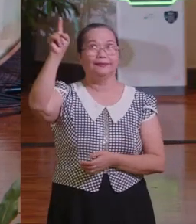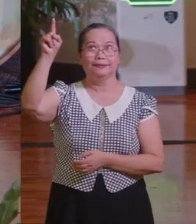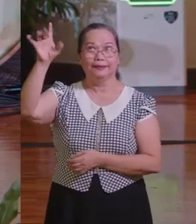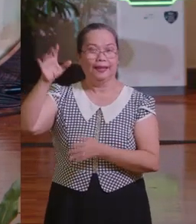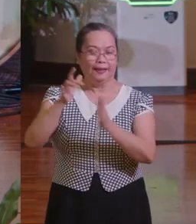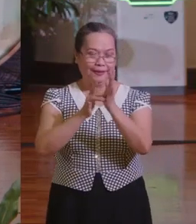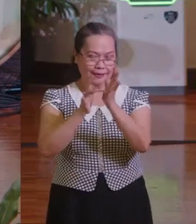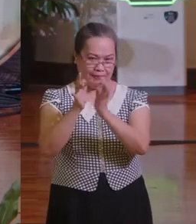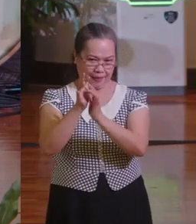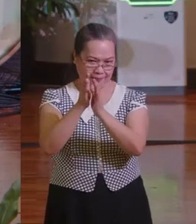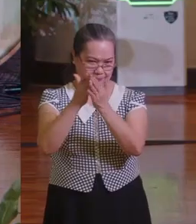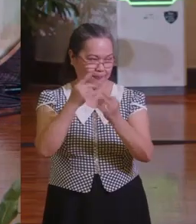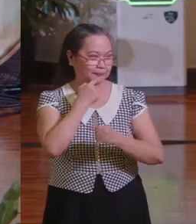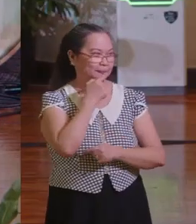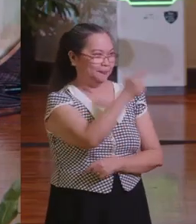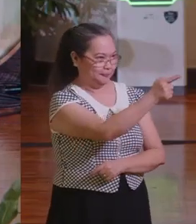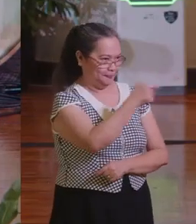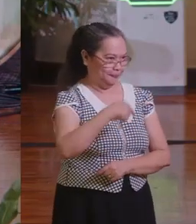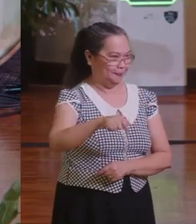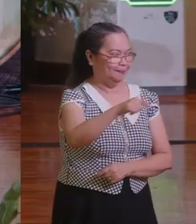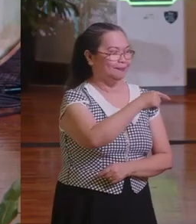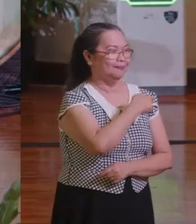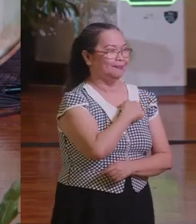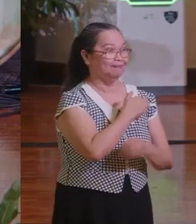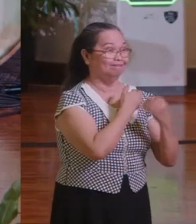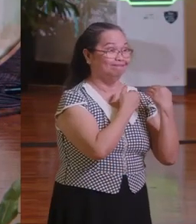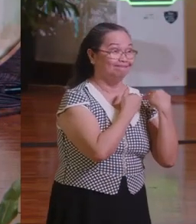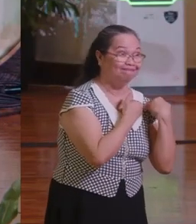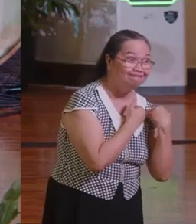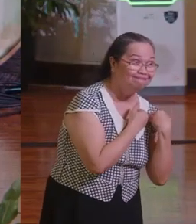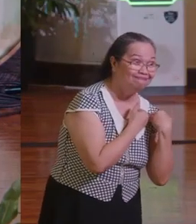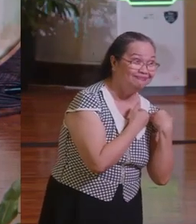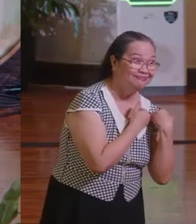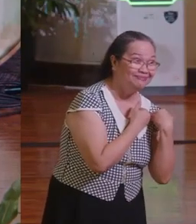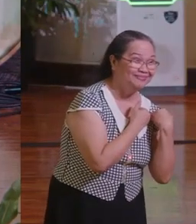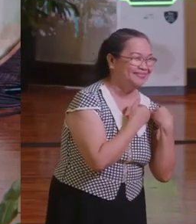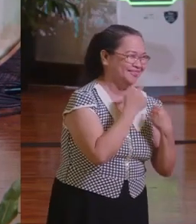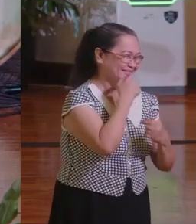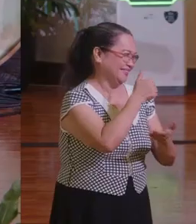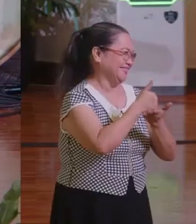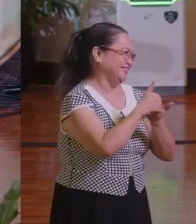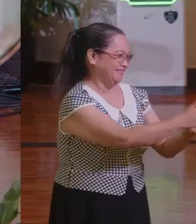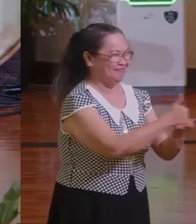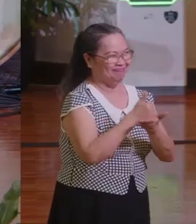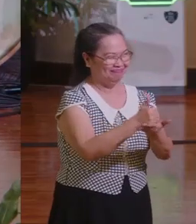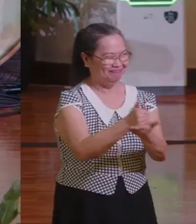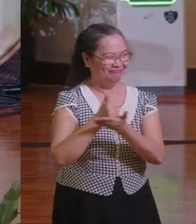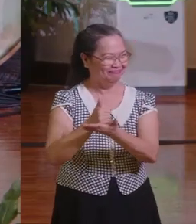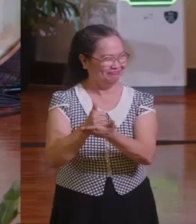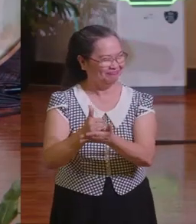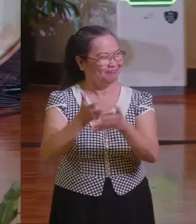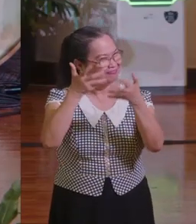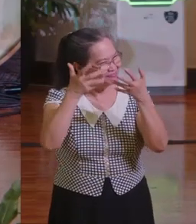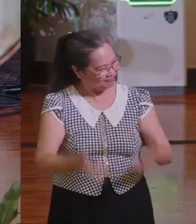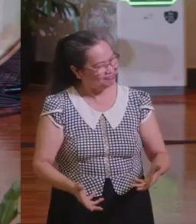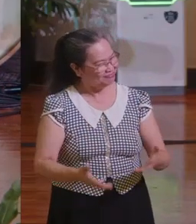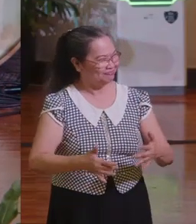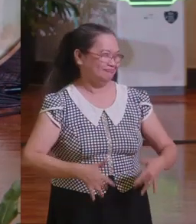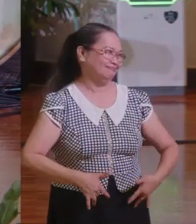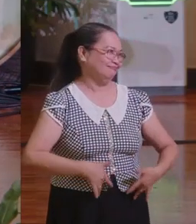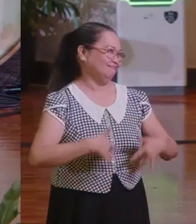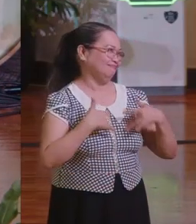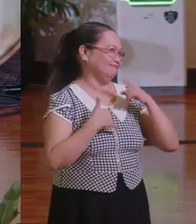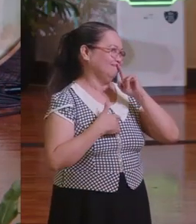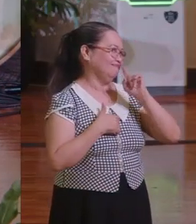Biblia. Kailangan natin to bear with one another's burdens. Magtulungan po tayo sa kabigatan ng buhay.